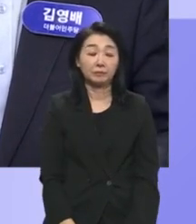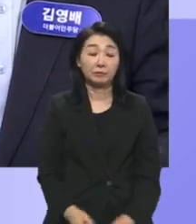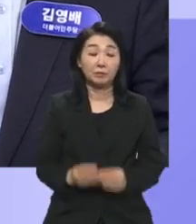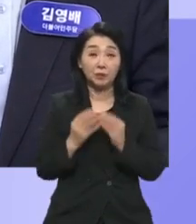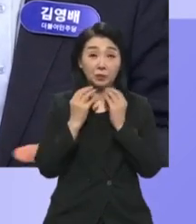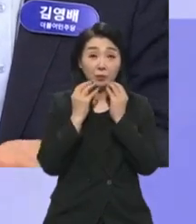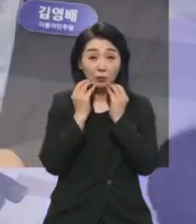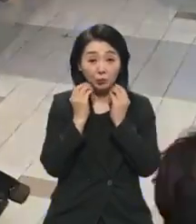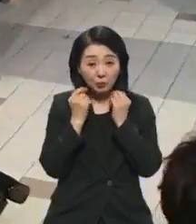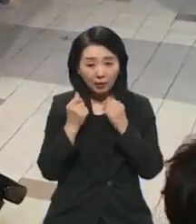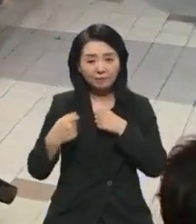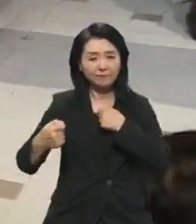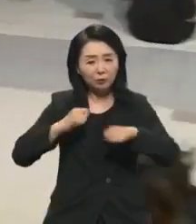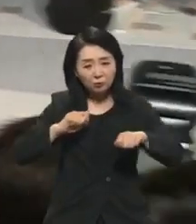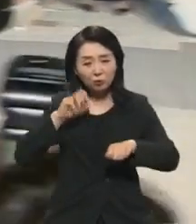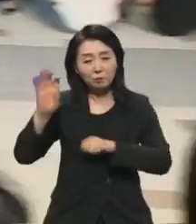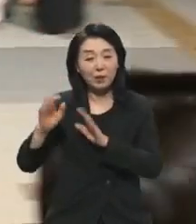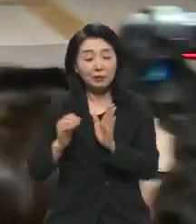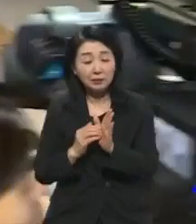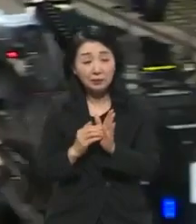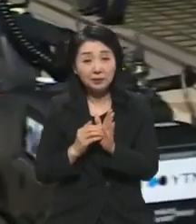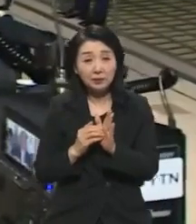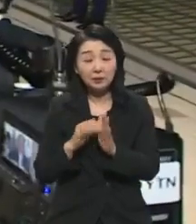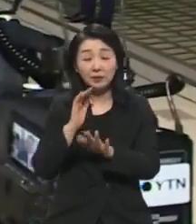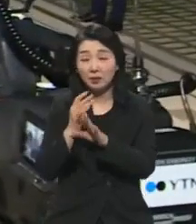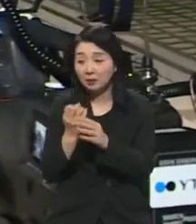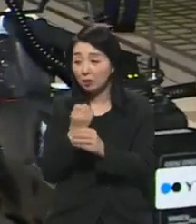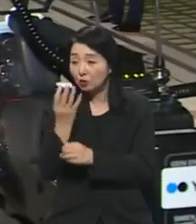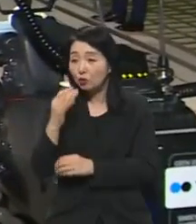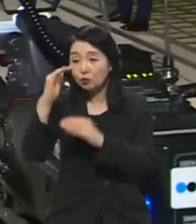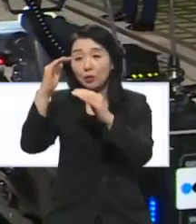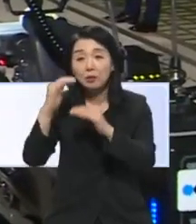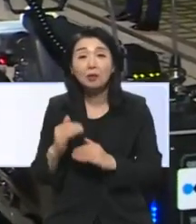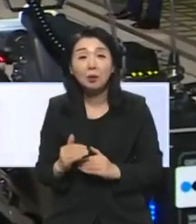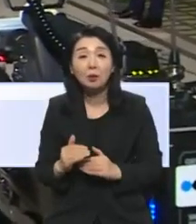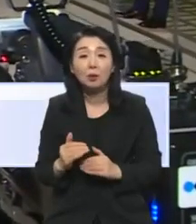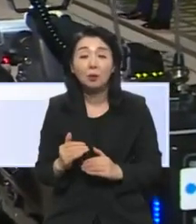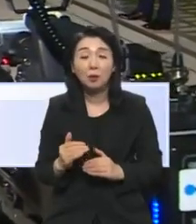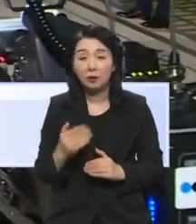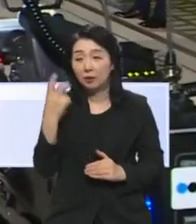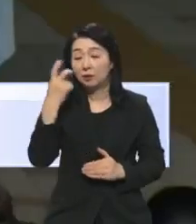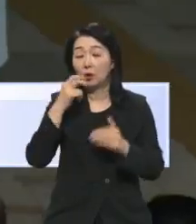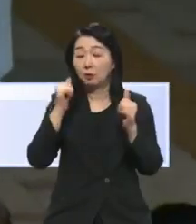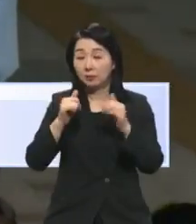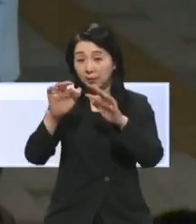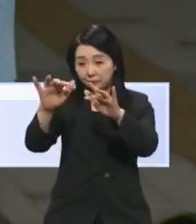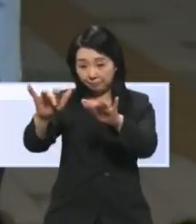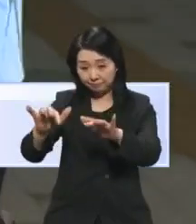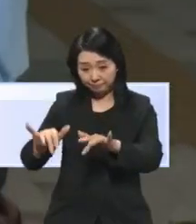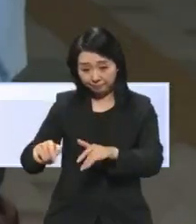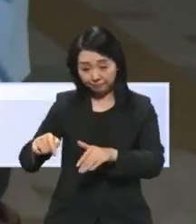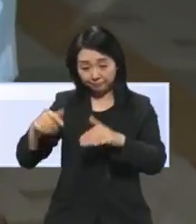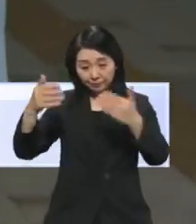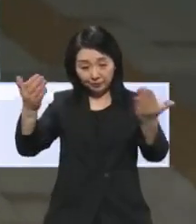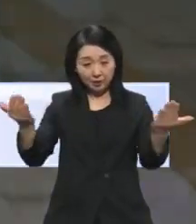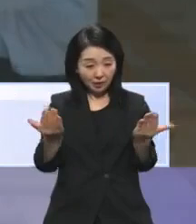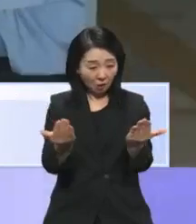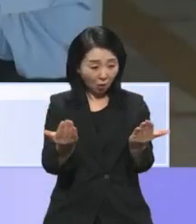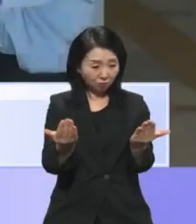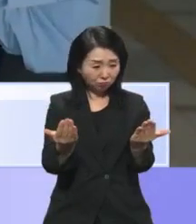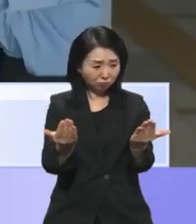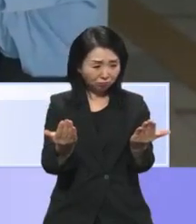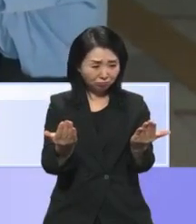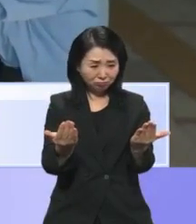토요일 날은 좀 더 적극적으로 했다고는 합니다만은 당신이 진술하신 내용과 검찰이 진술서를 제공한 내용과 틀려서